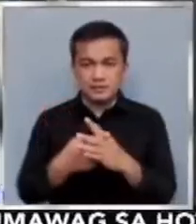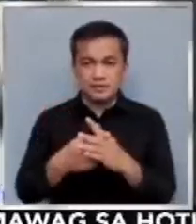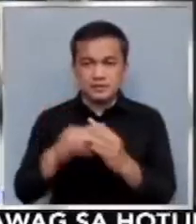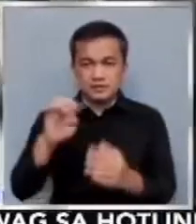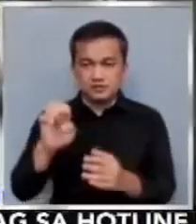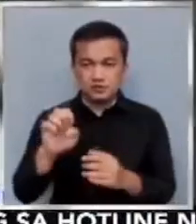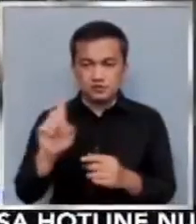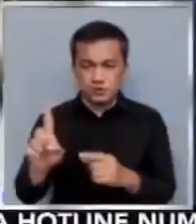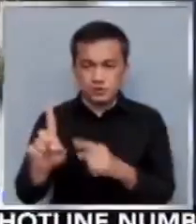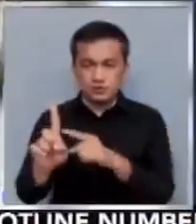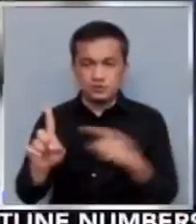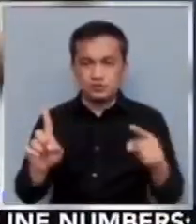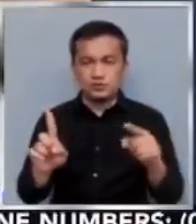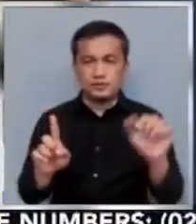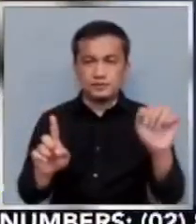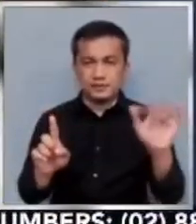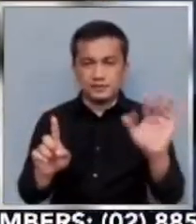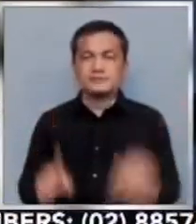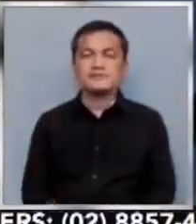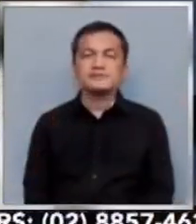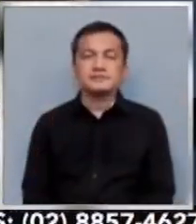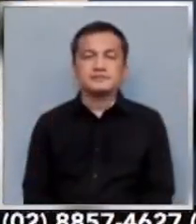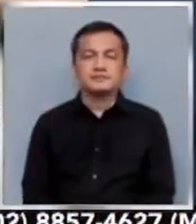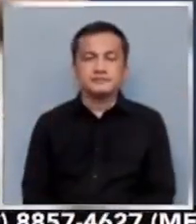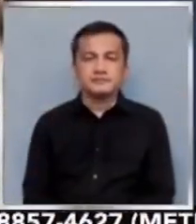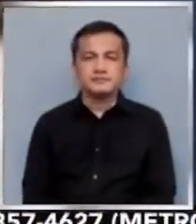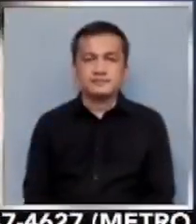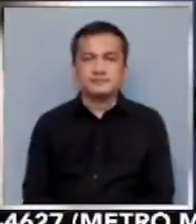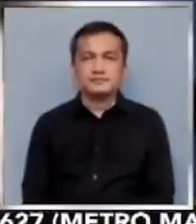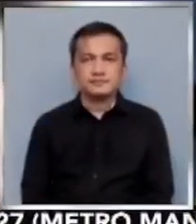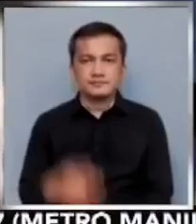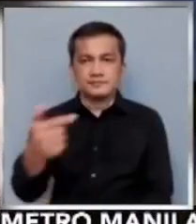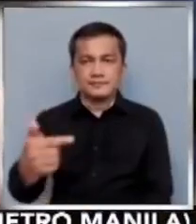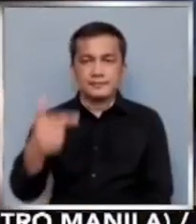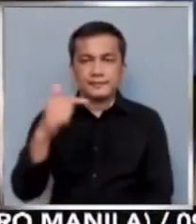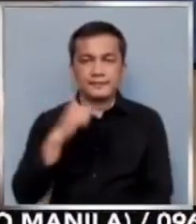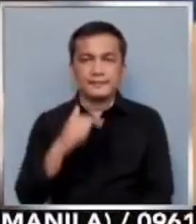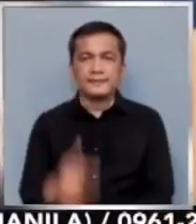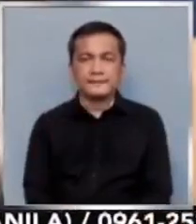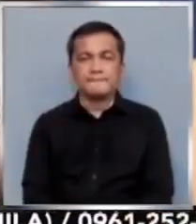June 15. JP Soriano, nakatutok 24 oras.